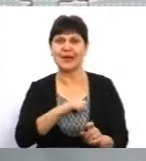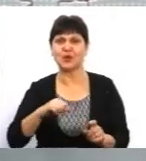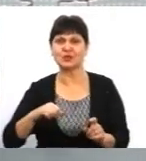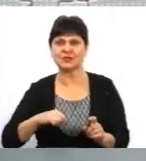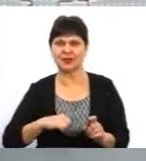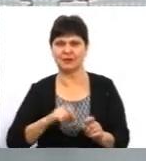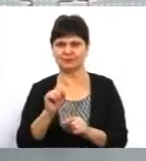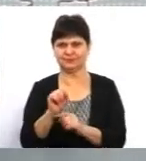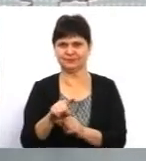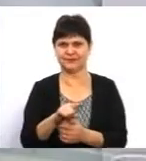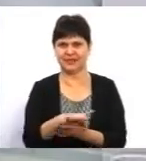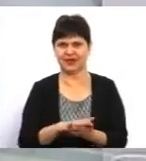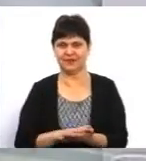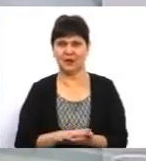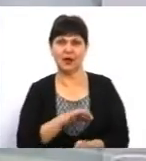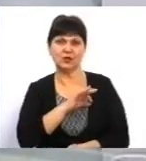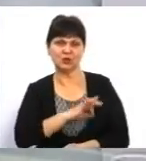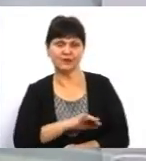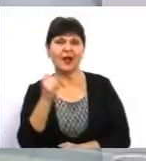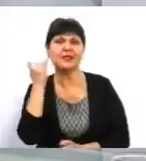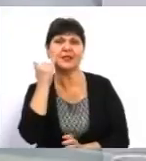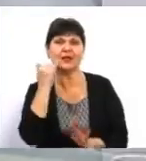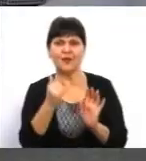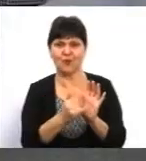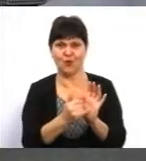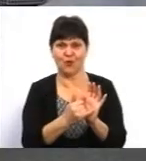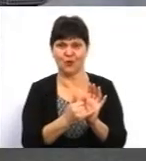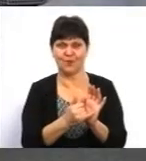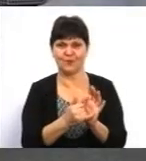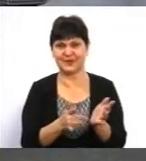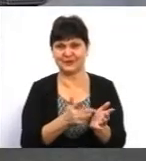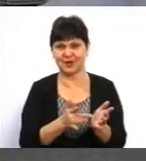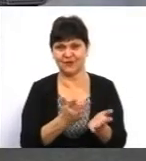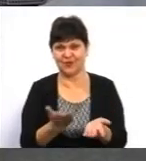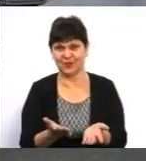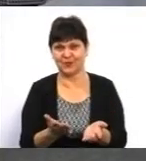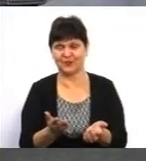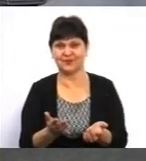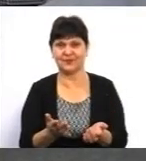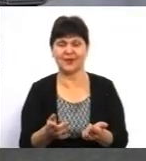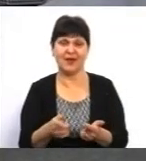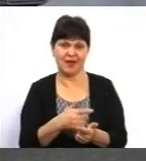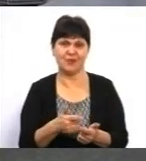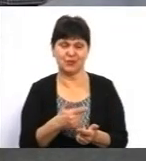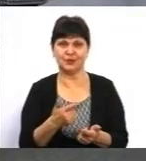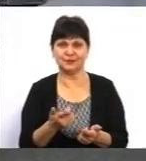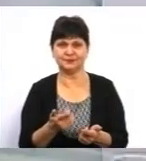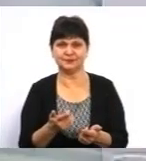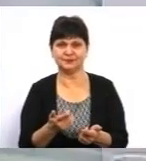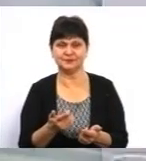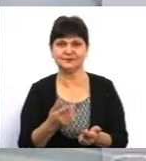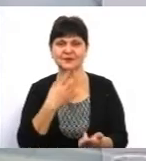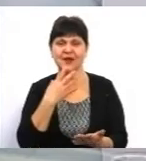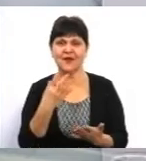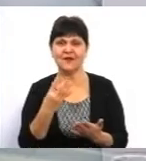замовити. Скориставшись телефоном, тобто? Да, скориставшись смартфоном. Чи будь-яким іншим? Андроїдом або смартфоном. Власне, ось